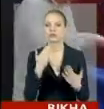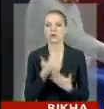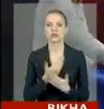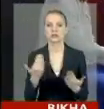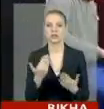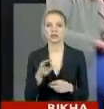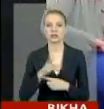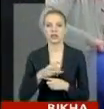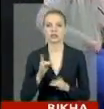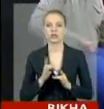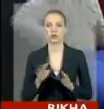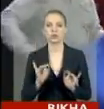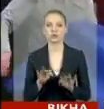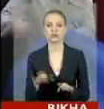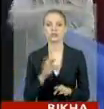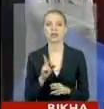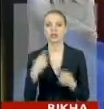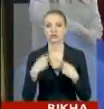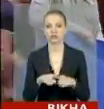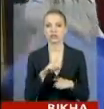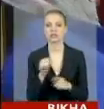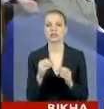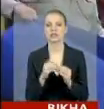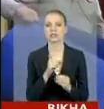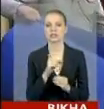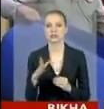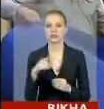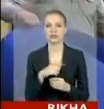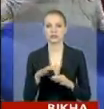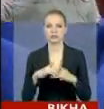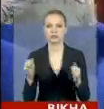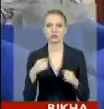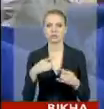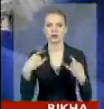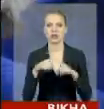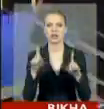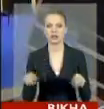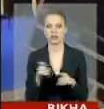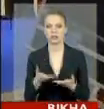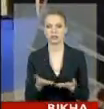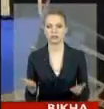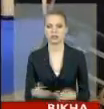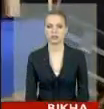остання трансляція урочистостей. Інженери за 10 хвилин розібрали екран і сцену.